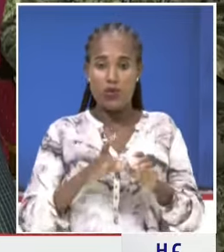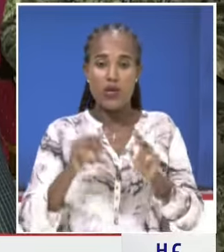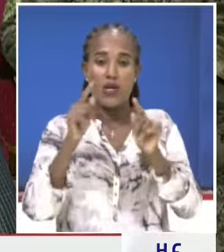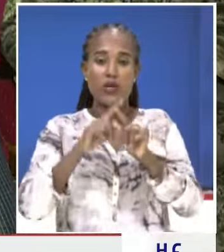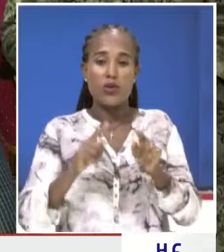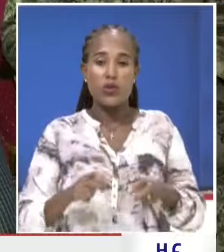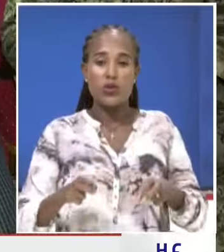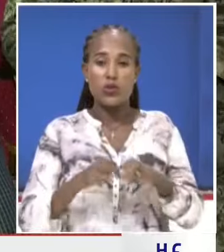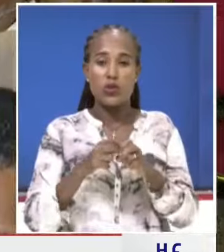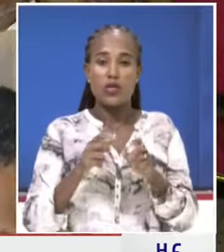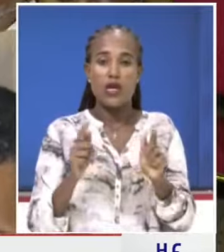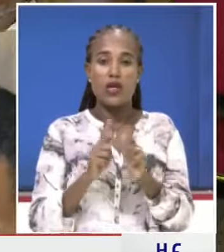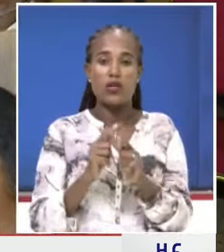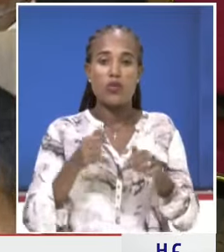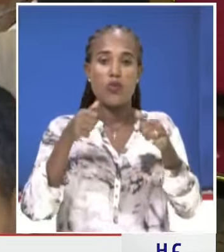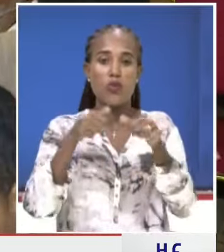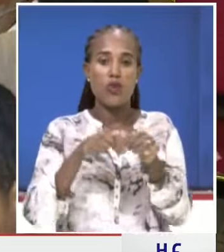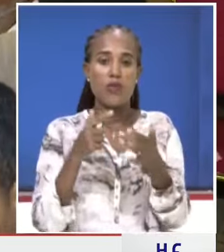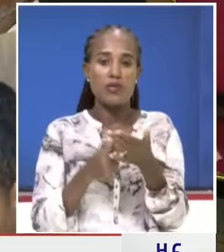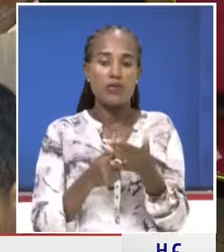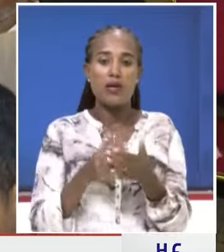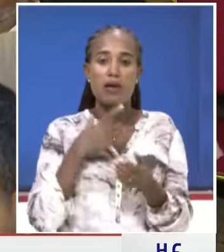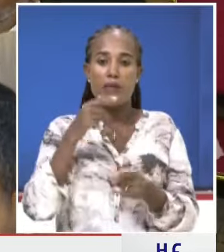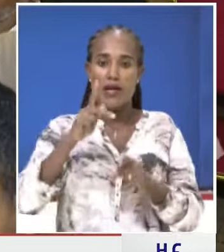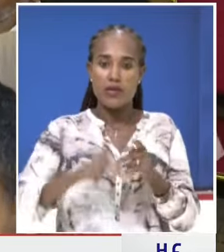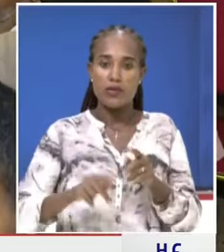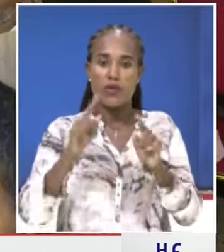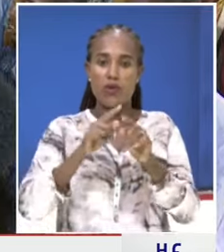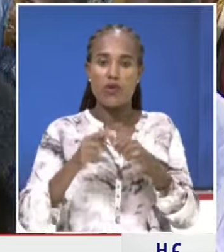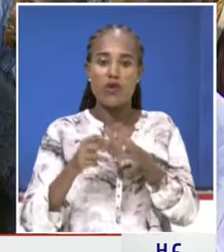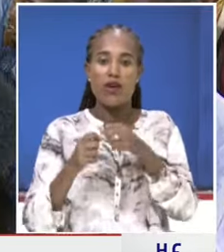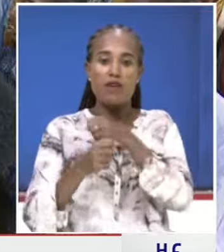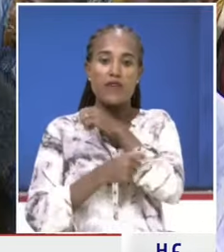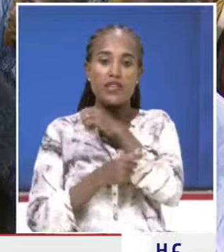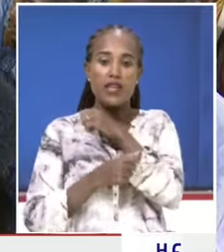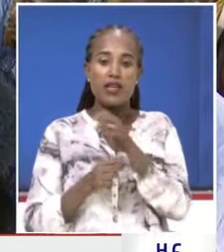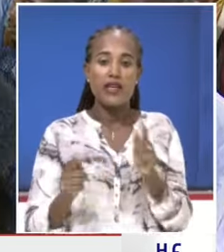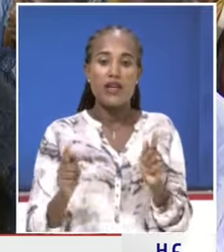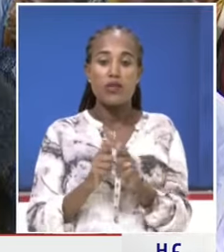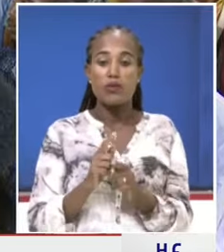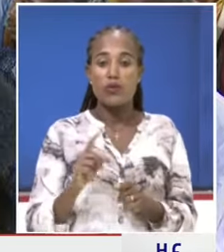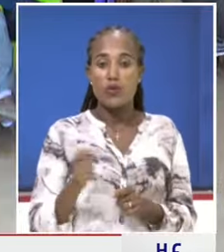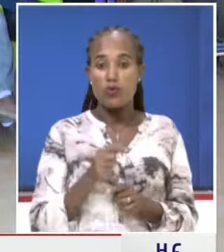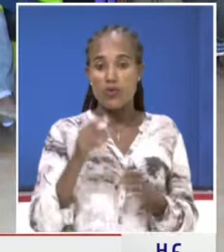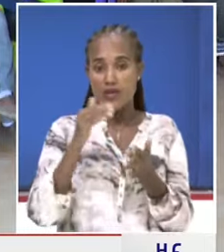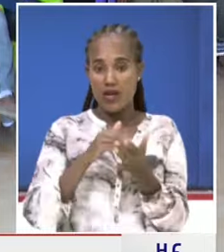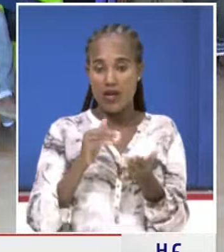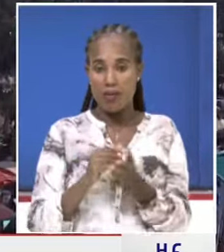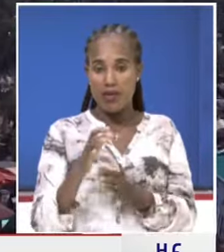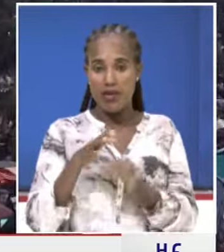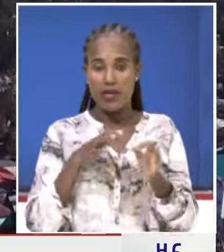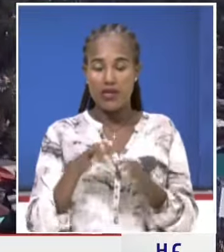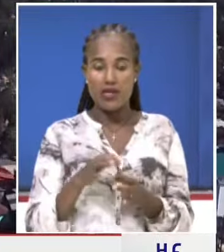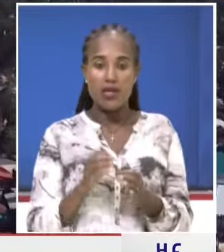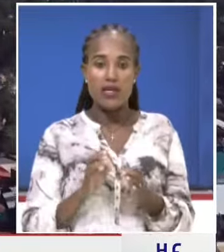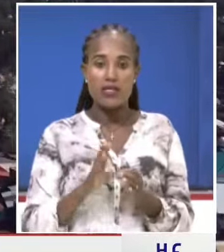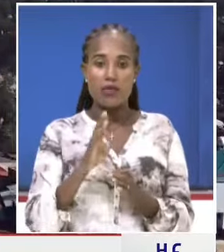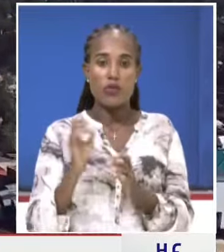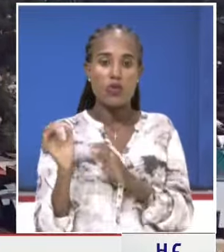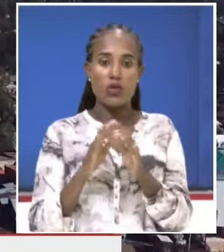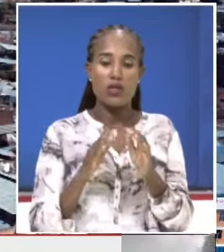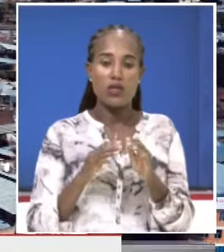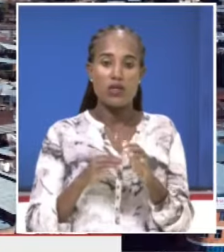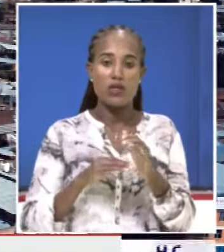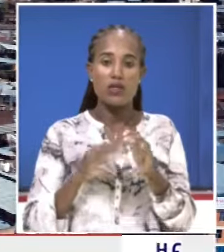የተለያዩ ግጭቶች እያጋጠሙ ቆይተዋል። በዚህም የአማራ ህዝብ የተለያዩ ፈተናዎች እየደረሱበት እንደሚገኝም በተደጋጋሚ ይገለጻል። ከሰሜኑ ጦርነት